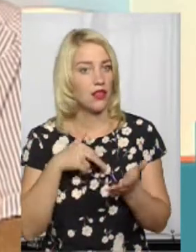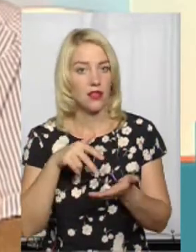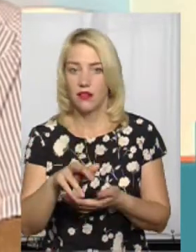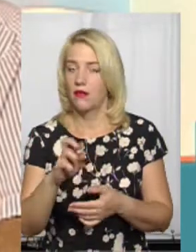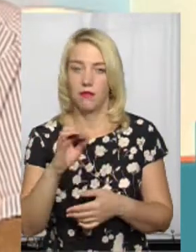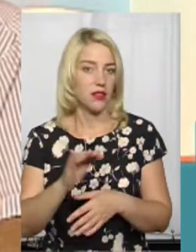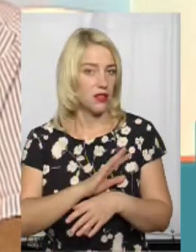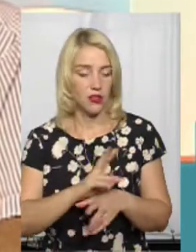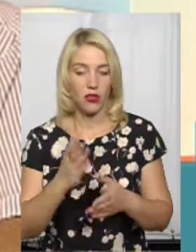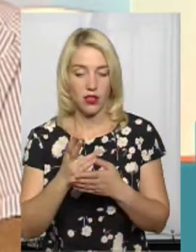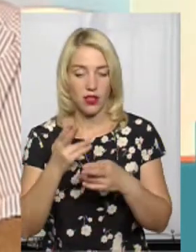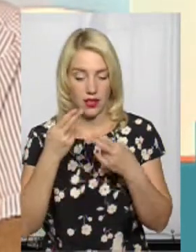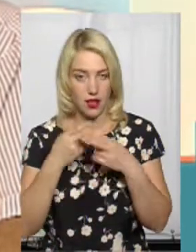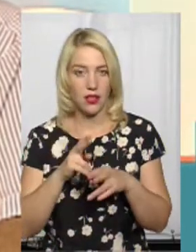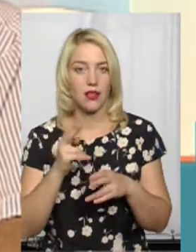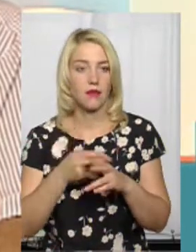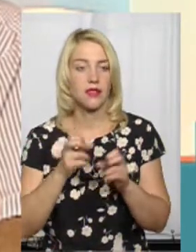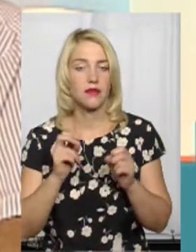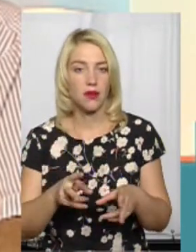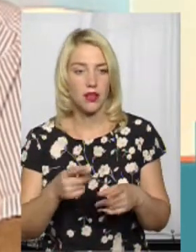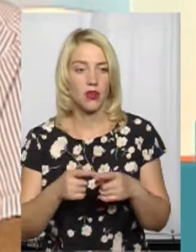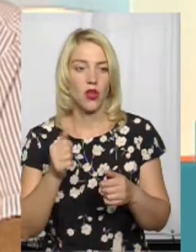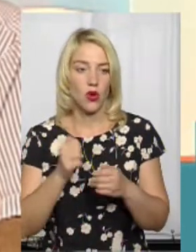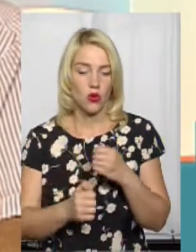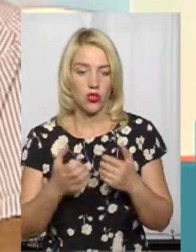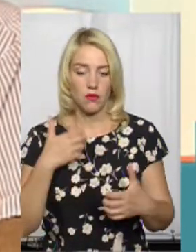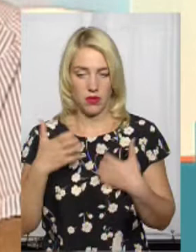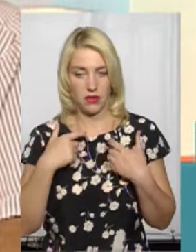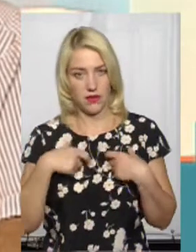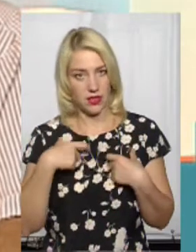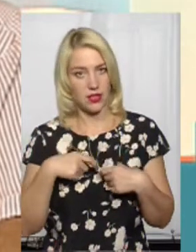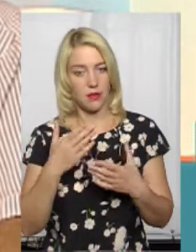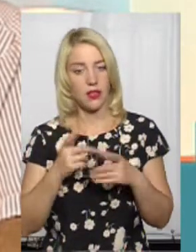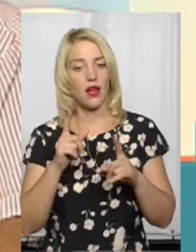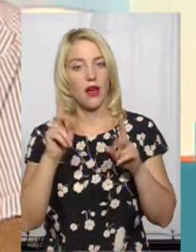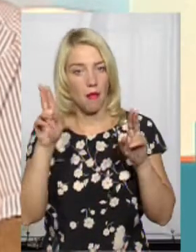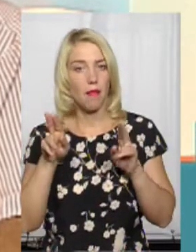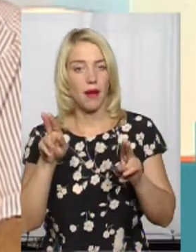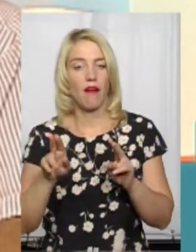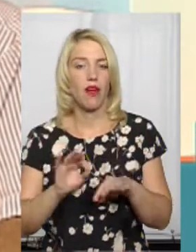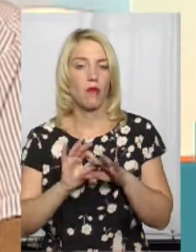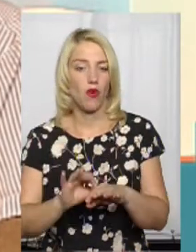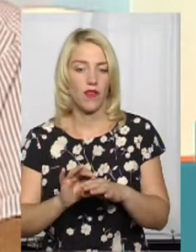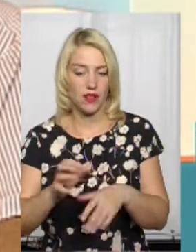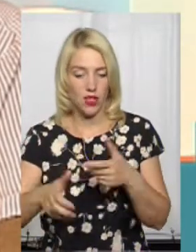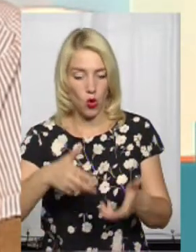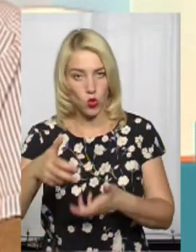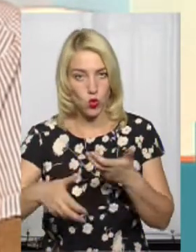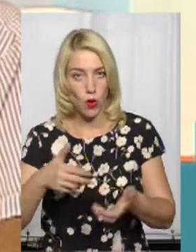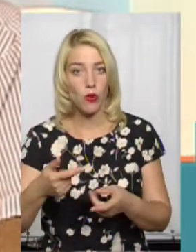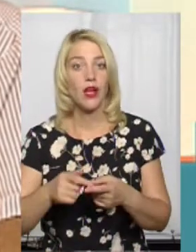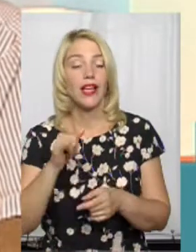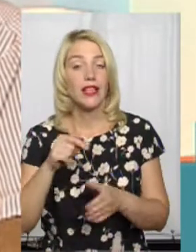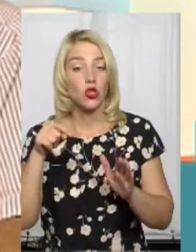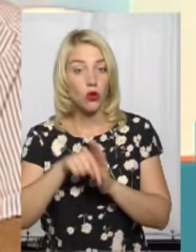йшов. Є техніка, звісно, безпеки, і кожен переживає. Ну, є певні правила проведення розкопок. Певні правила, так, звичайно.